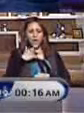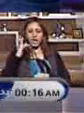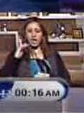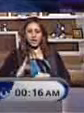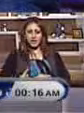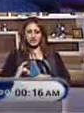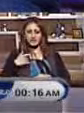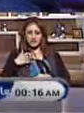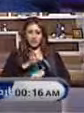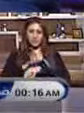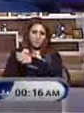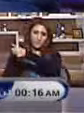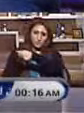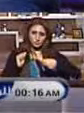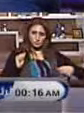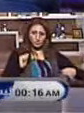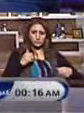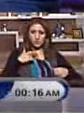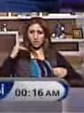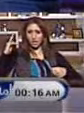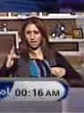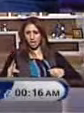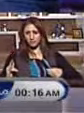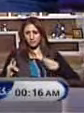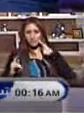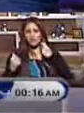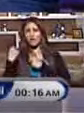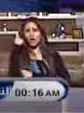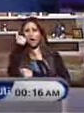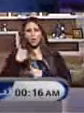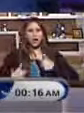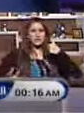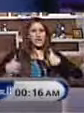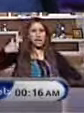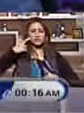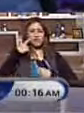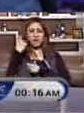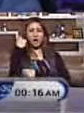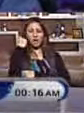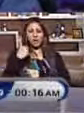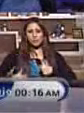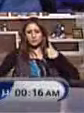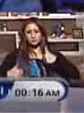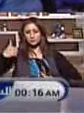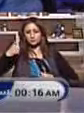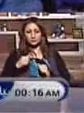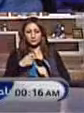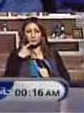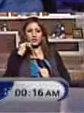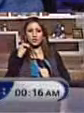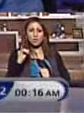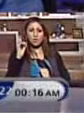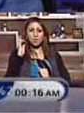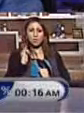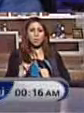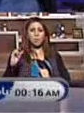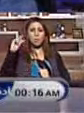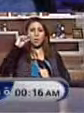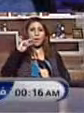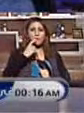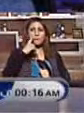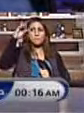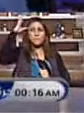واسحبه الى اسفل فجلس فسبحان الله العظيم حصل العكس ايضا محمد بن الحنفيه ثم قال هذا من